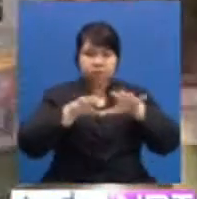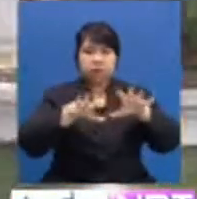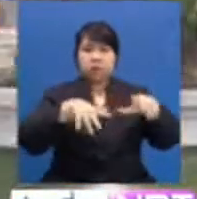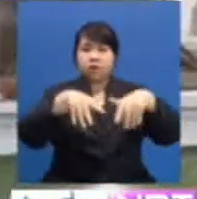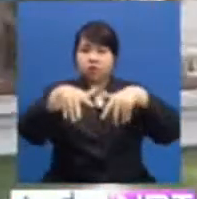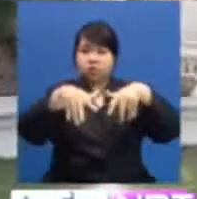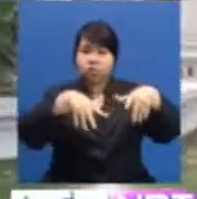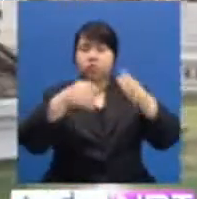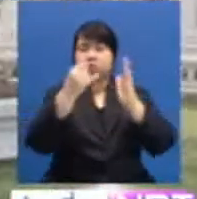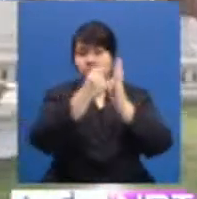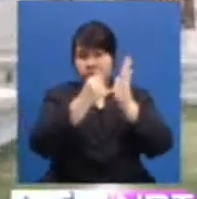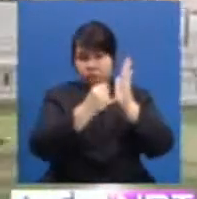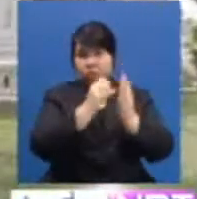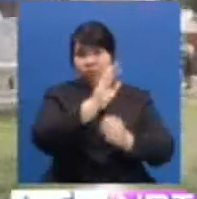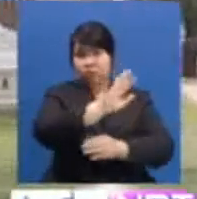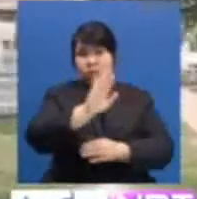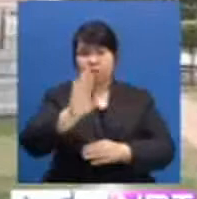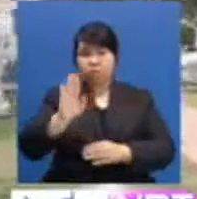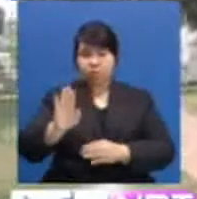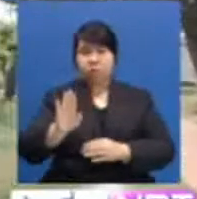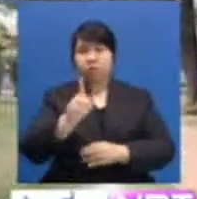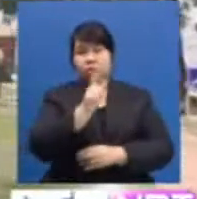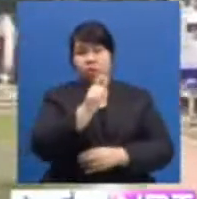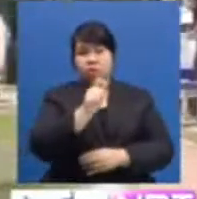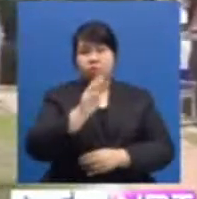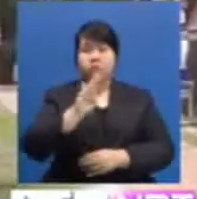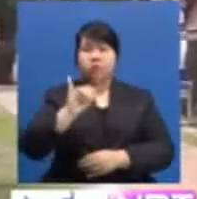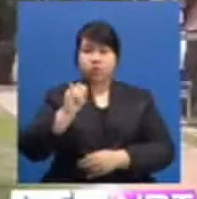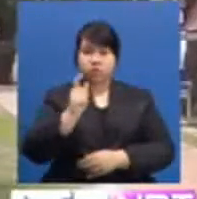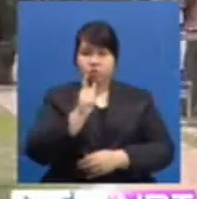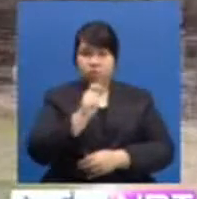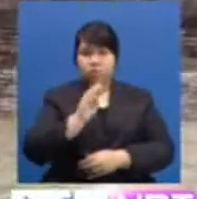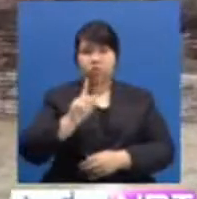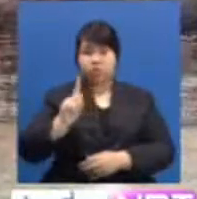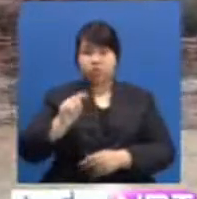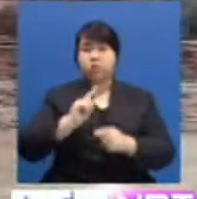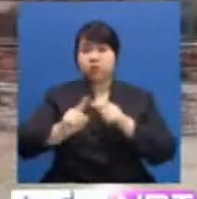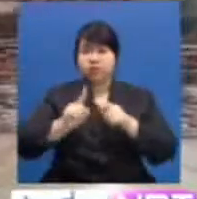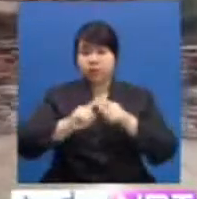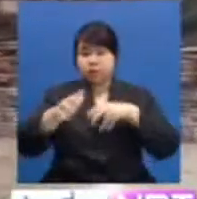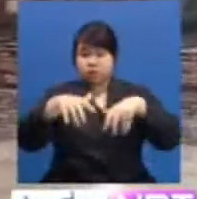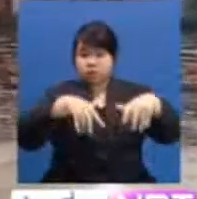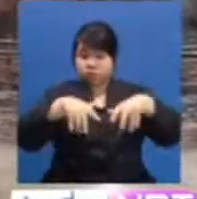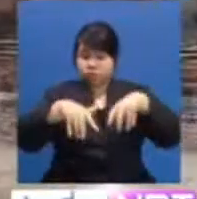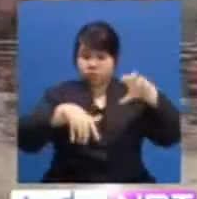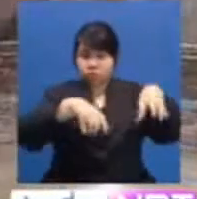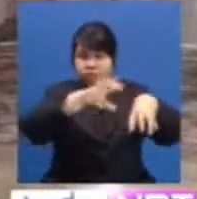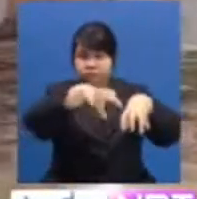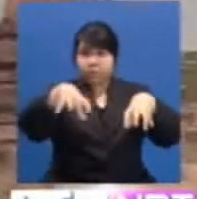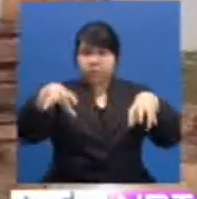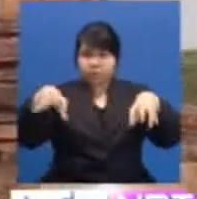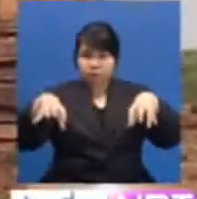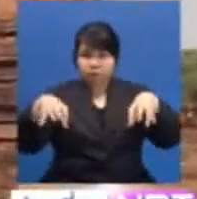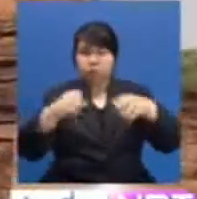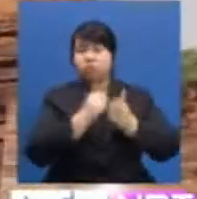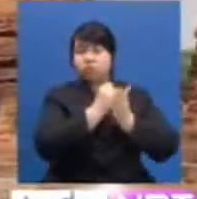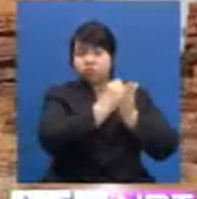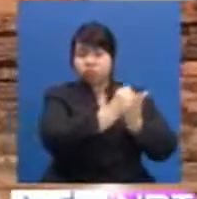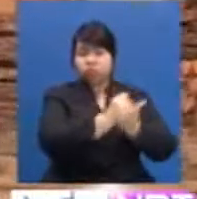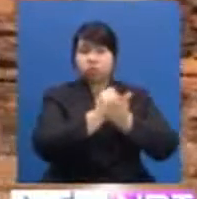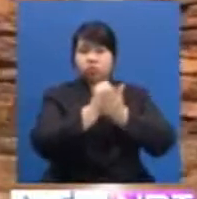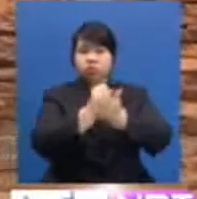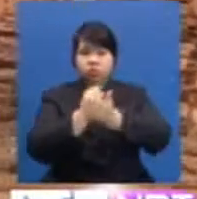วนย่อยในจังหวัดผ่านองค์กรปกครองส่วนท้องถิ่นให้ทุกคนในชุมชนทุกหมู่บ้านช่วยกันดูแลซึ่งกันและ